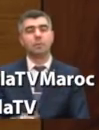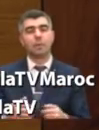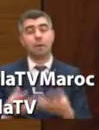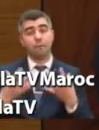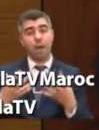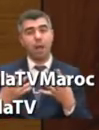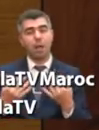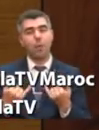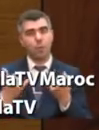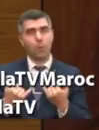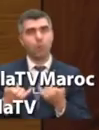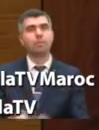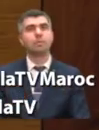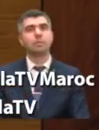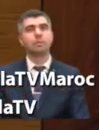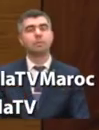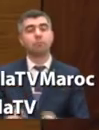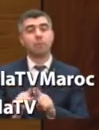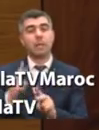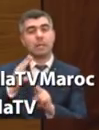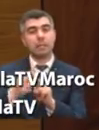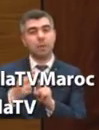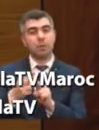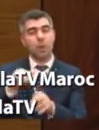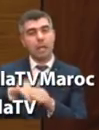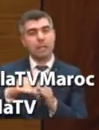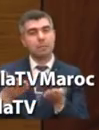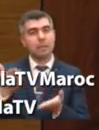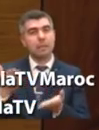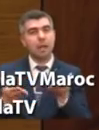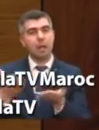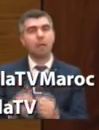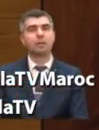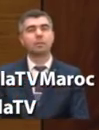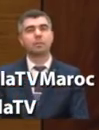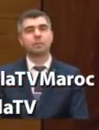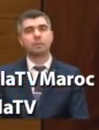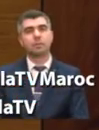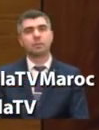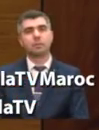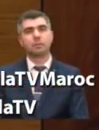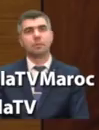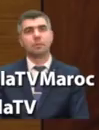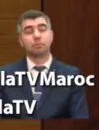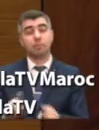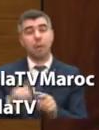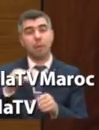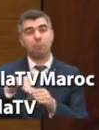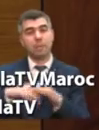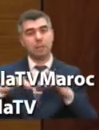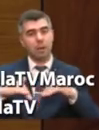يشرفني أن أتدخل باسم الفريق الاستقلالي للوحدة والتعادلية بمجلس